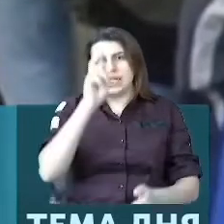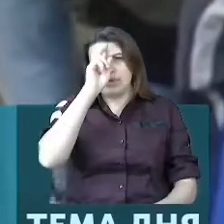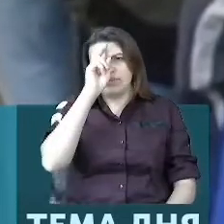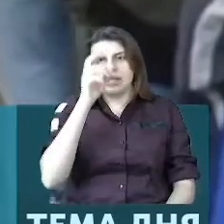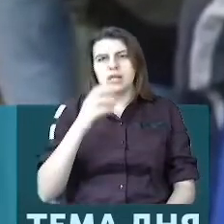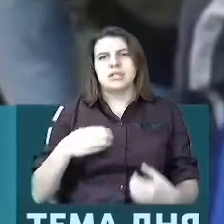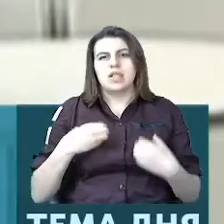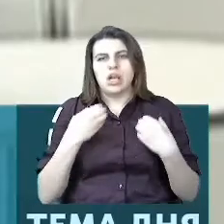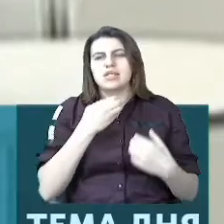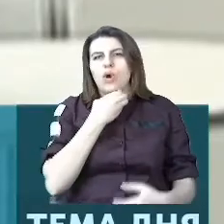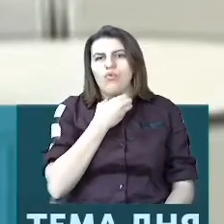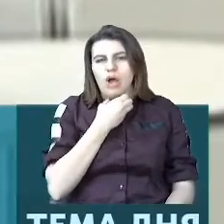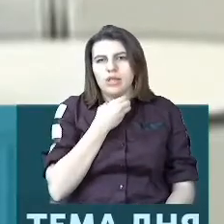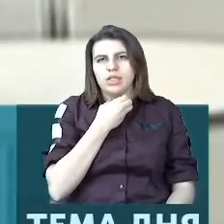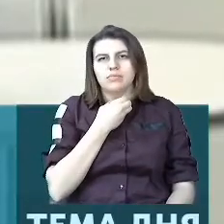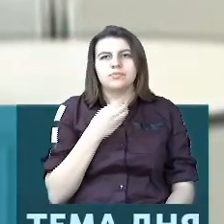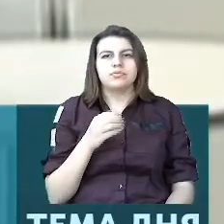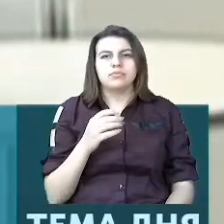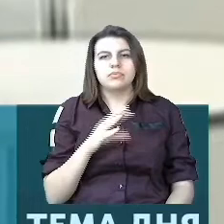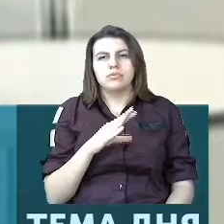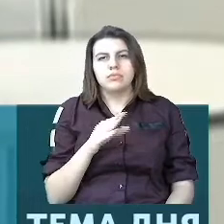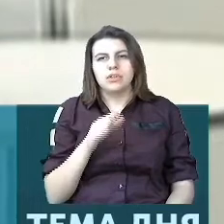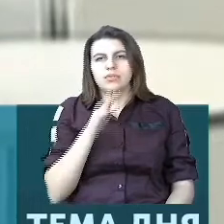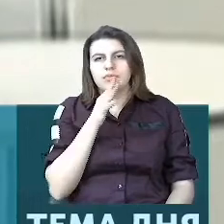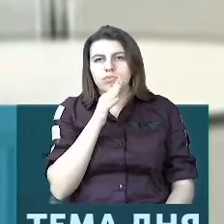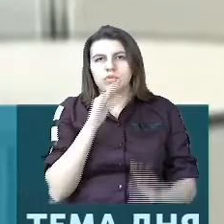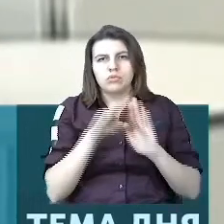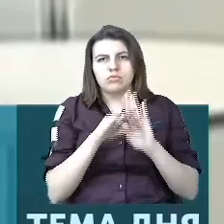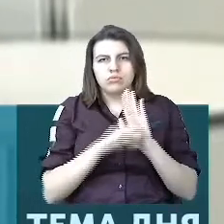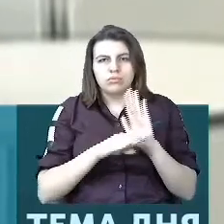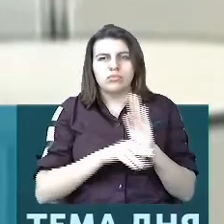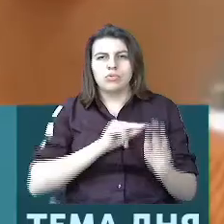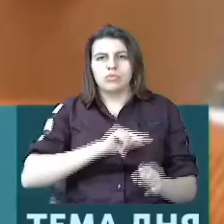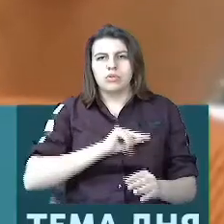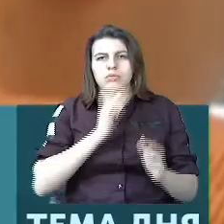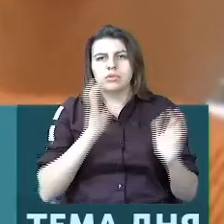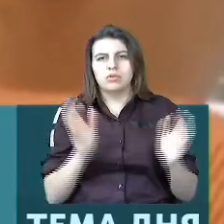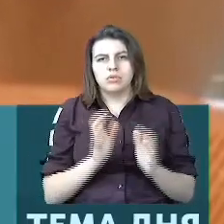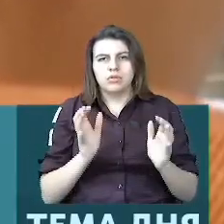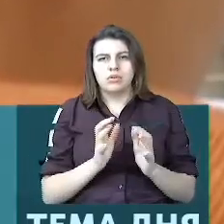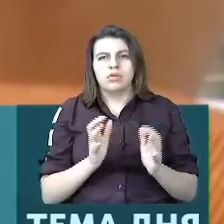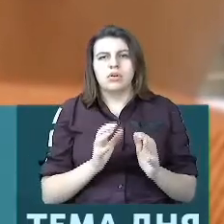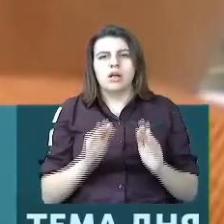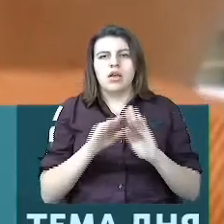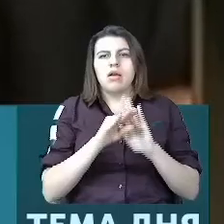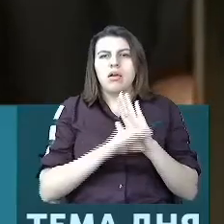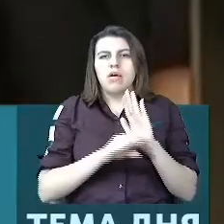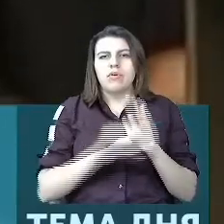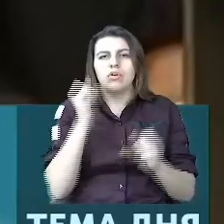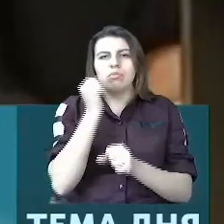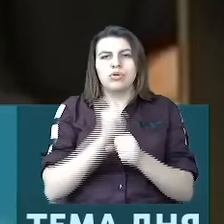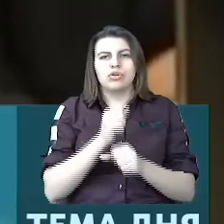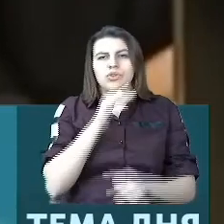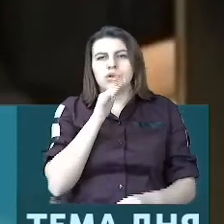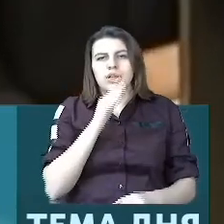нормальна тривалість робочого часу зберігається. При цьому законодавчо легалізовано гнучкий графік робочого часу і дистанційну